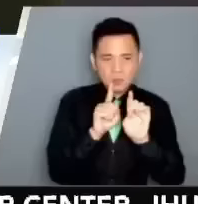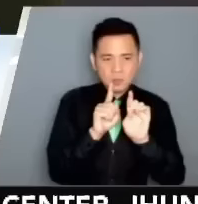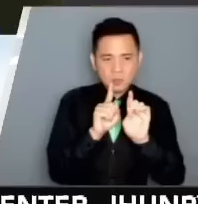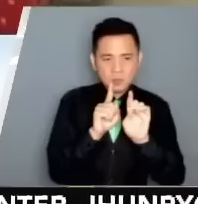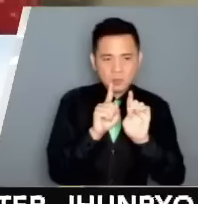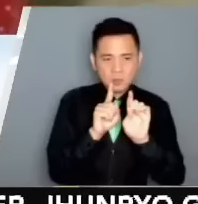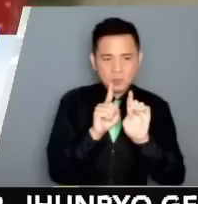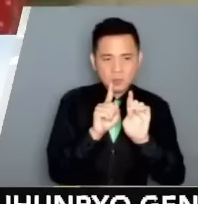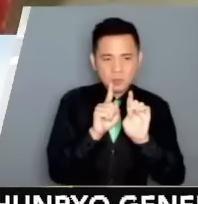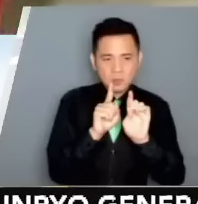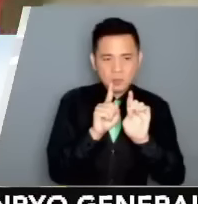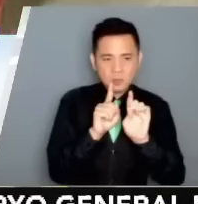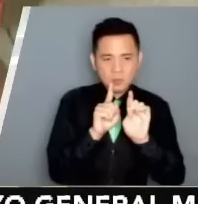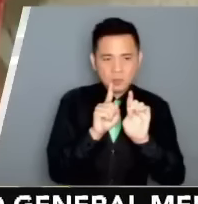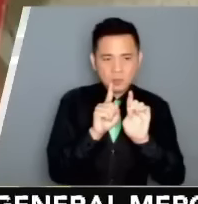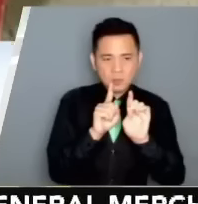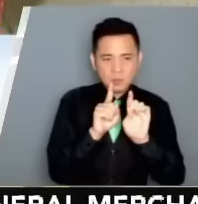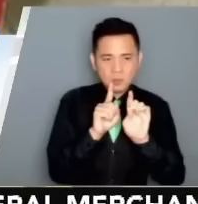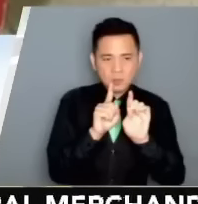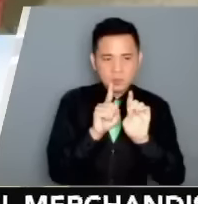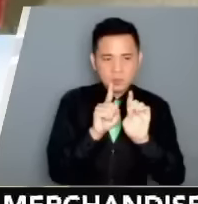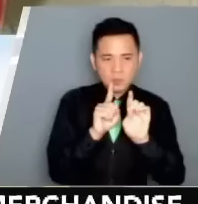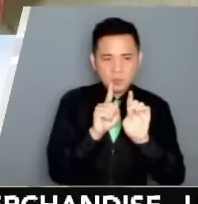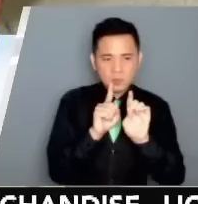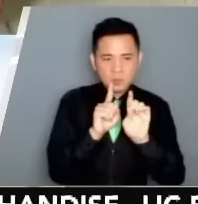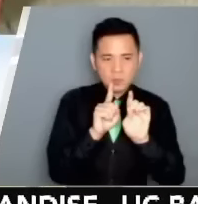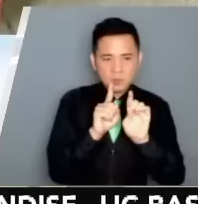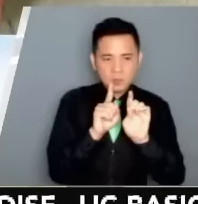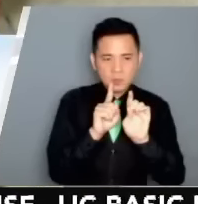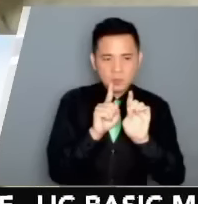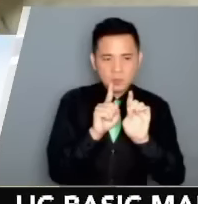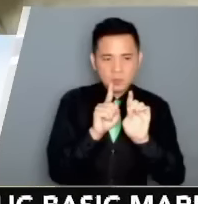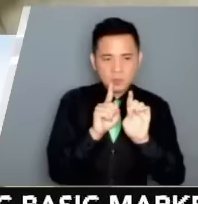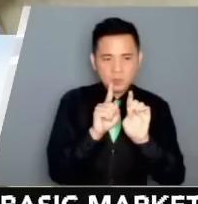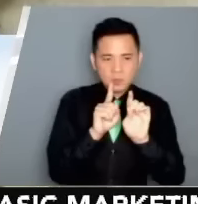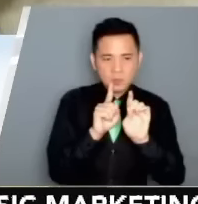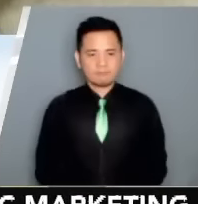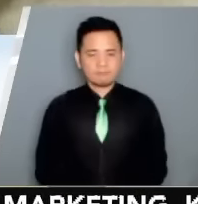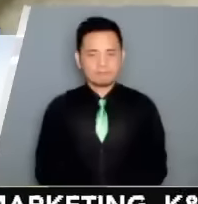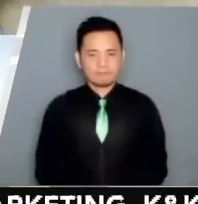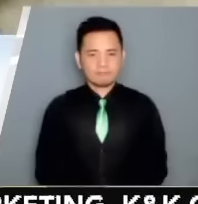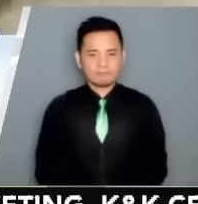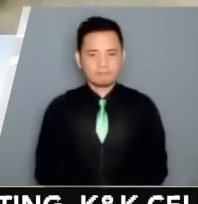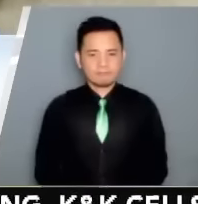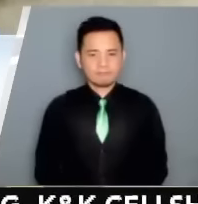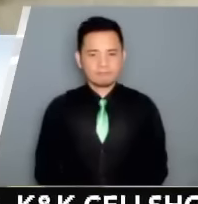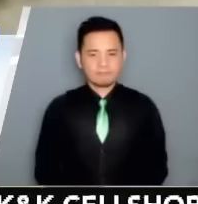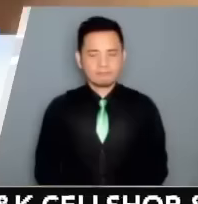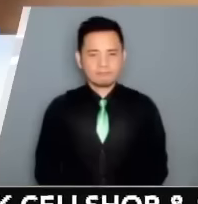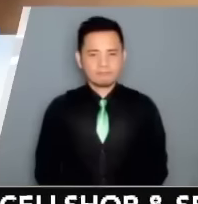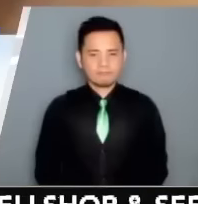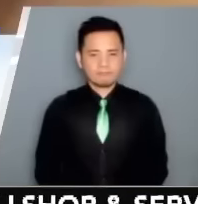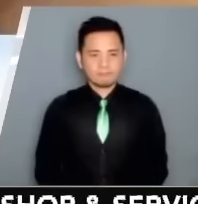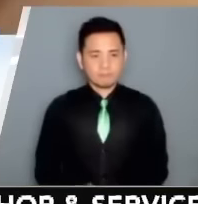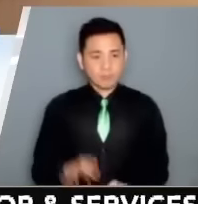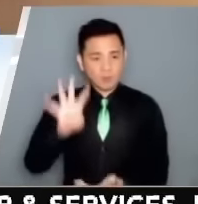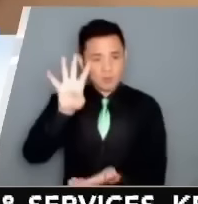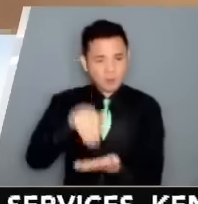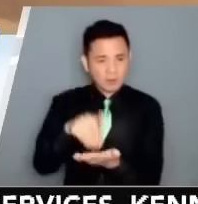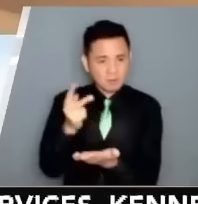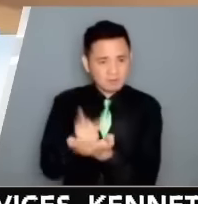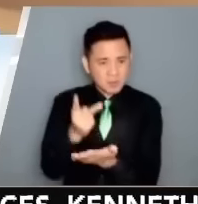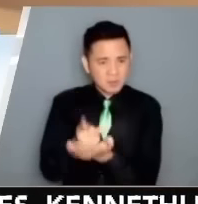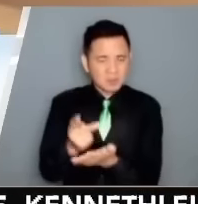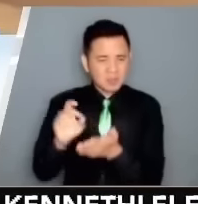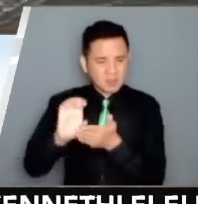bunga ako nakakuha ng mga salarin ang dalawang cellphone isang tablet at halos Php4,000 na cash pinatanggal pa raw ang